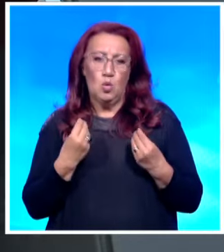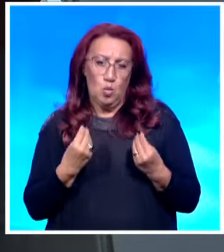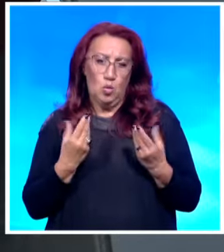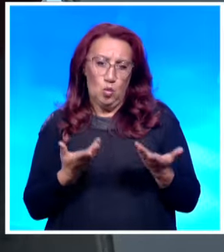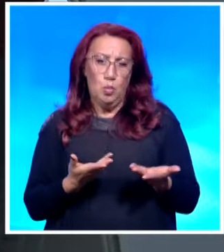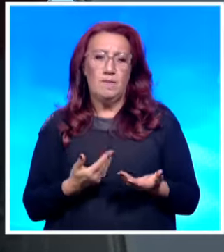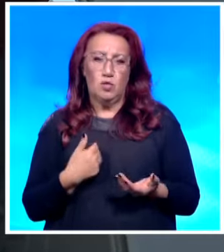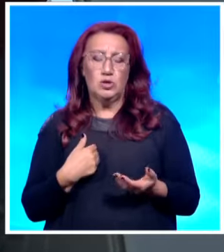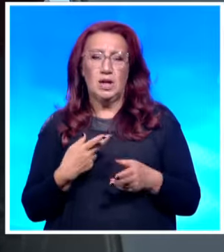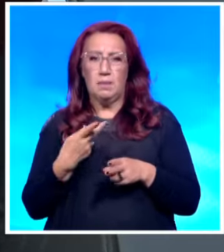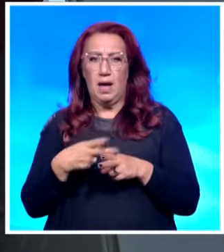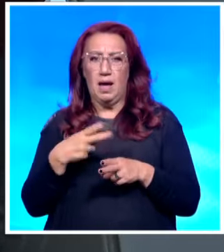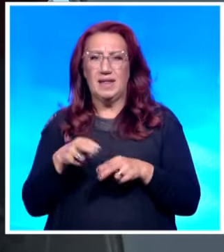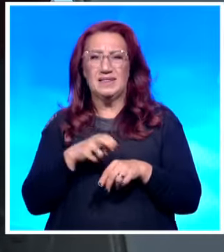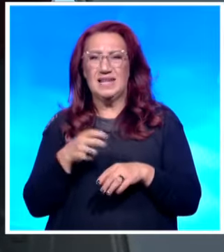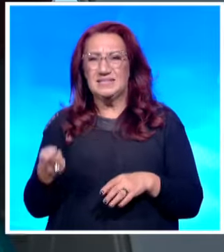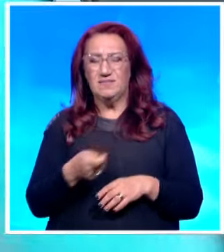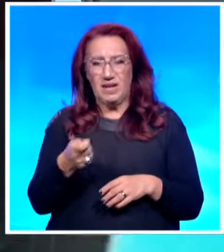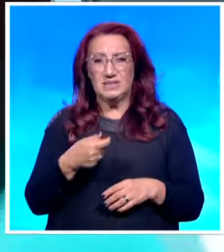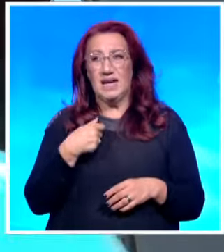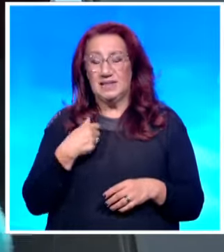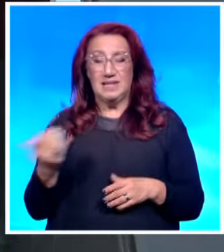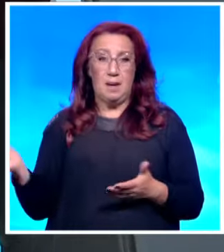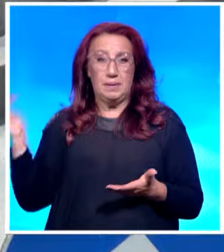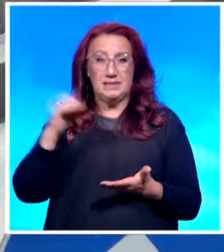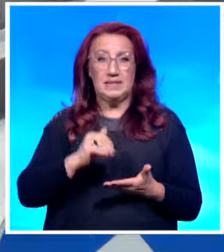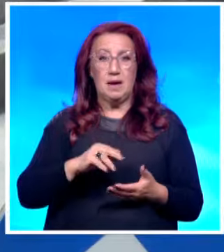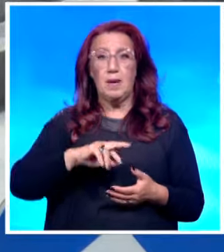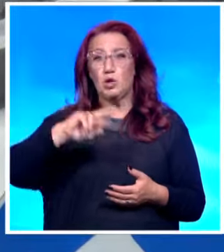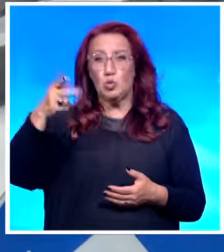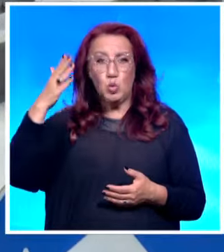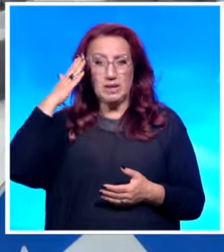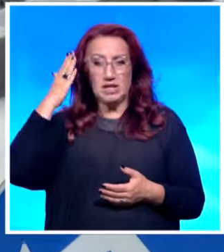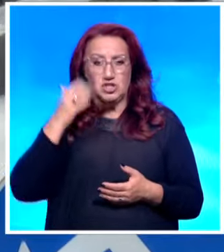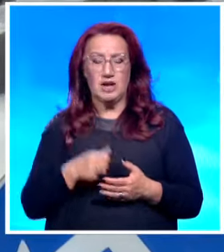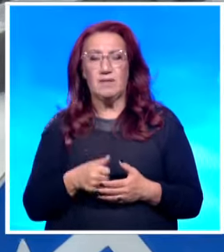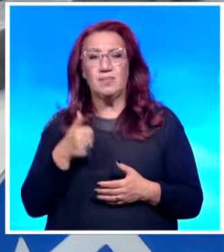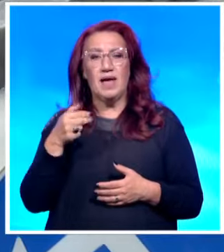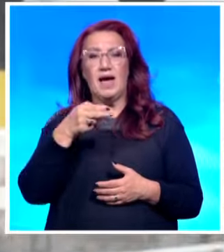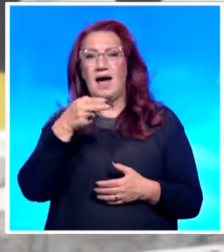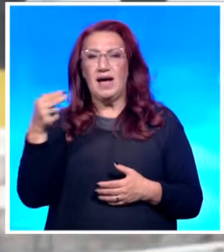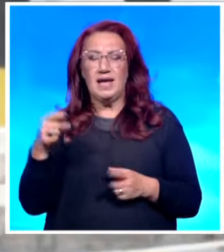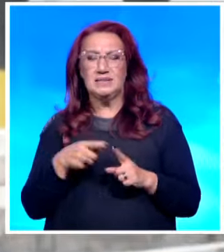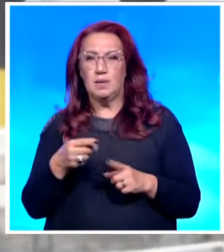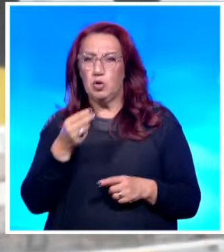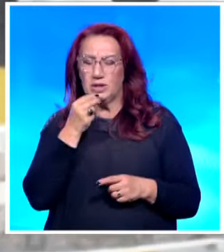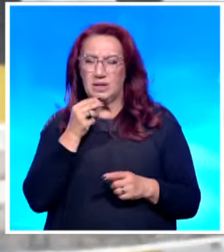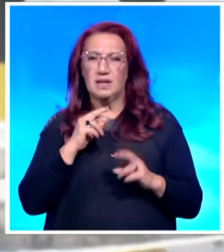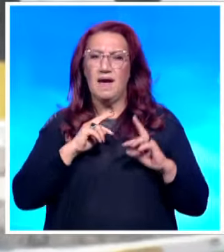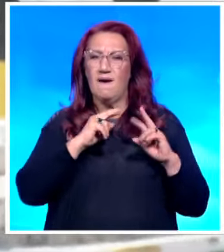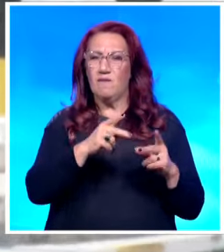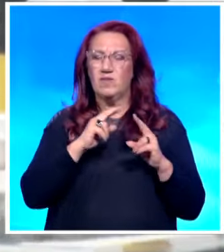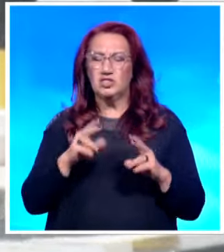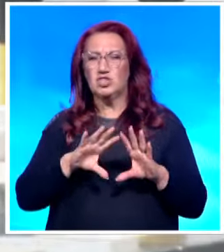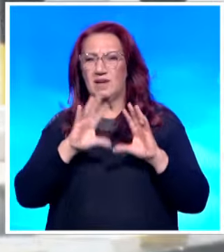дезинфекция, защото все пак идваме от друга държава. Не знаем какво носим. Агенцията по храните връща дезинфекцията по всички пунктове